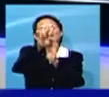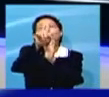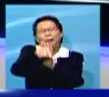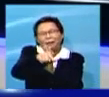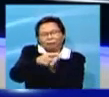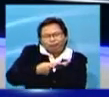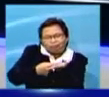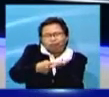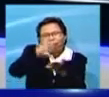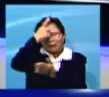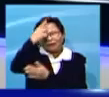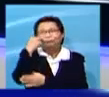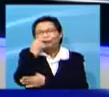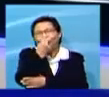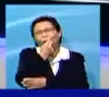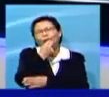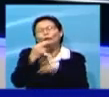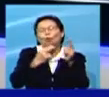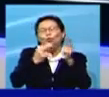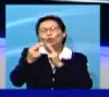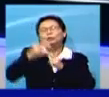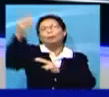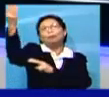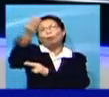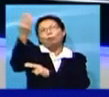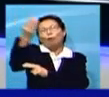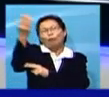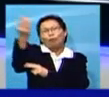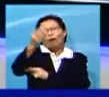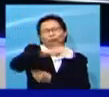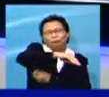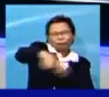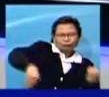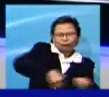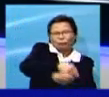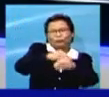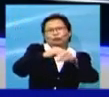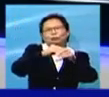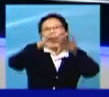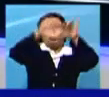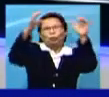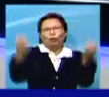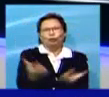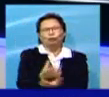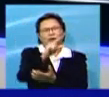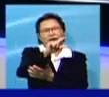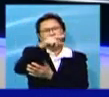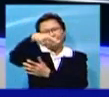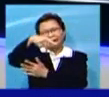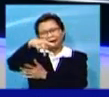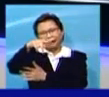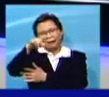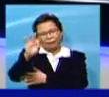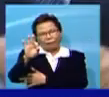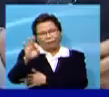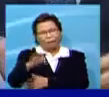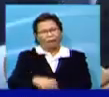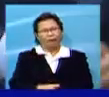itu selepas Datuk Seri Najib menyampaikan ucap tama pada Forum Transformasi Global GTF.